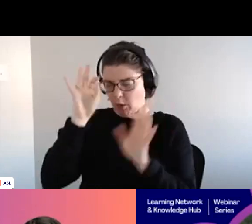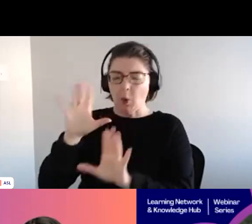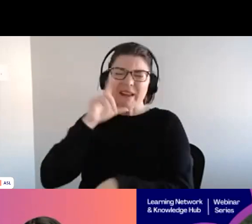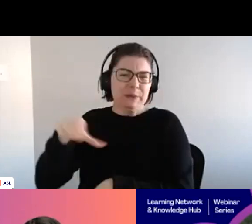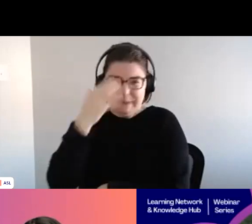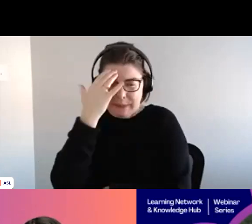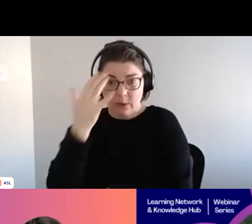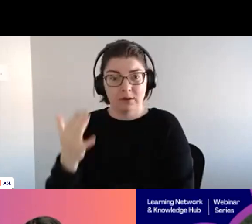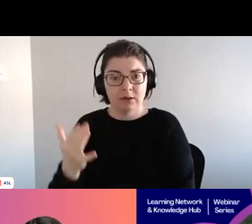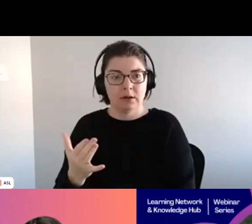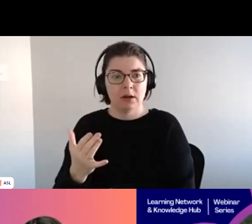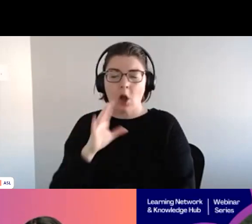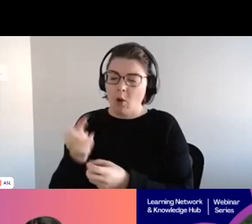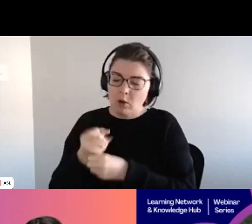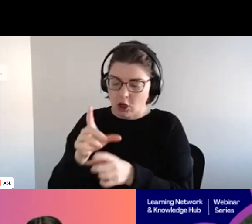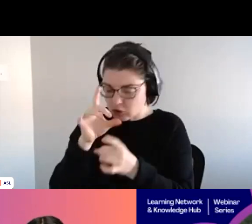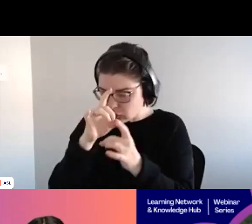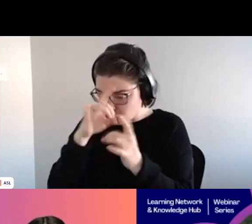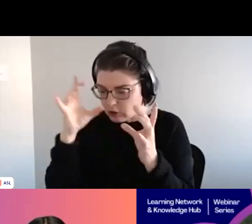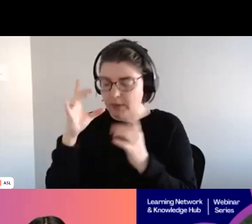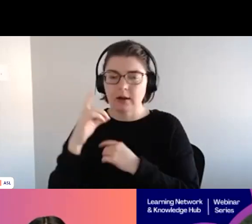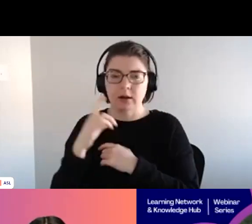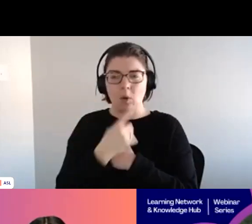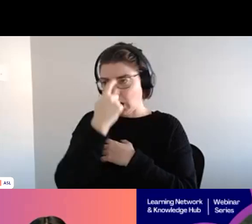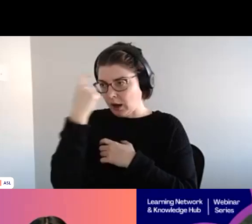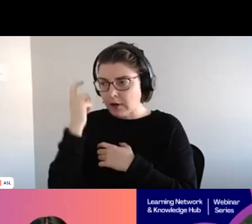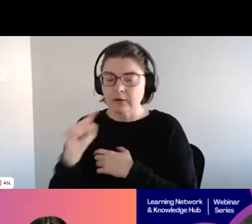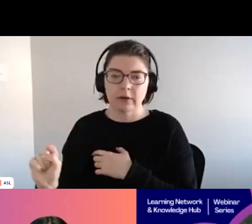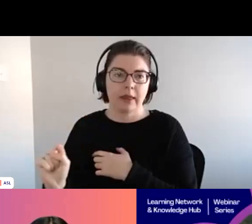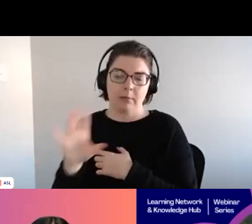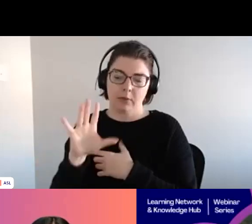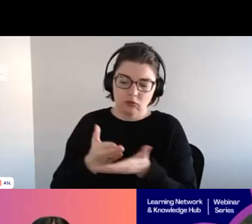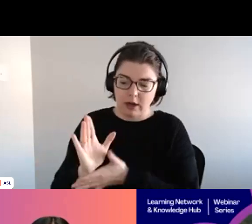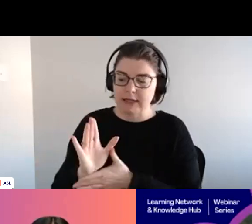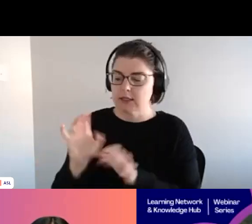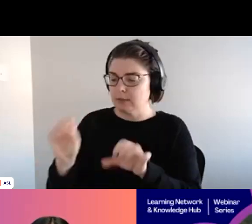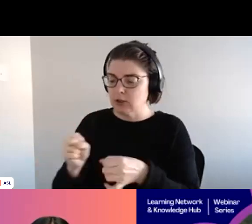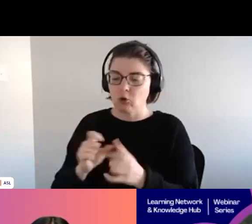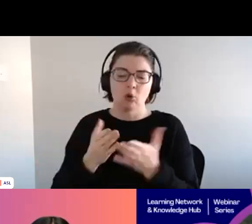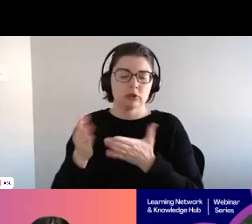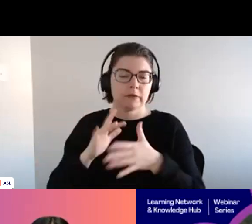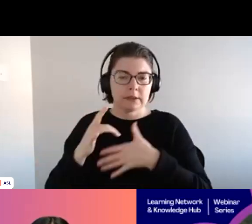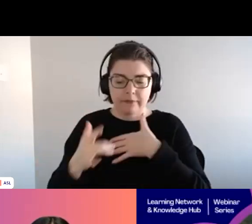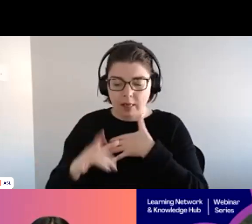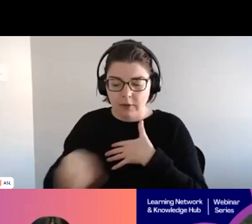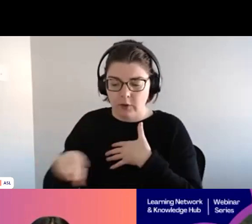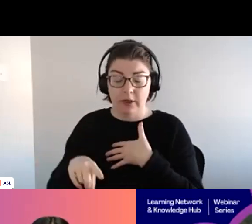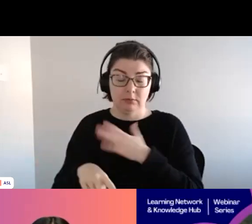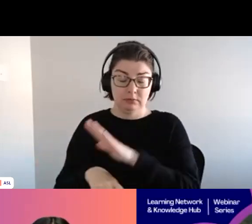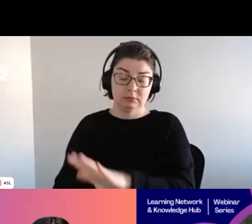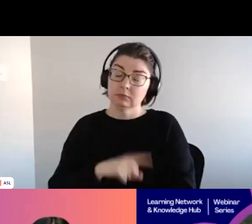sans information donc devant le système et ça donc réduit